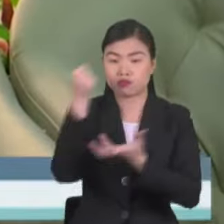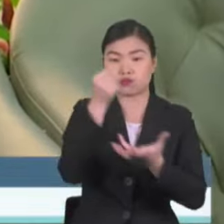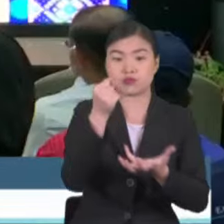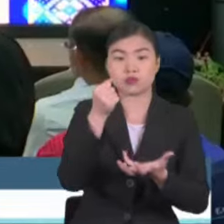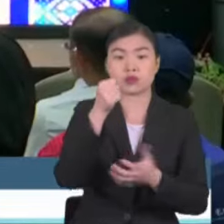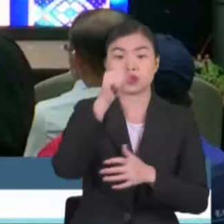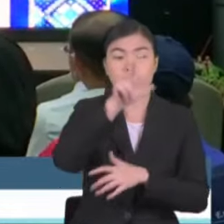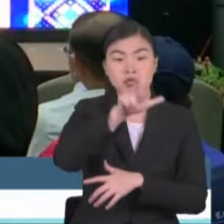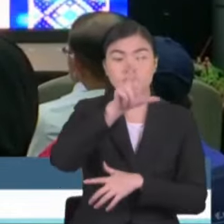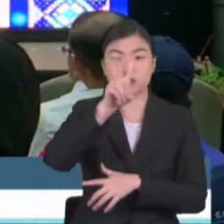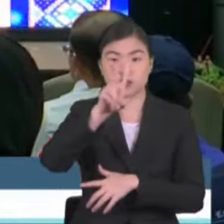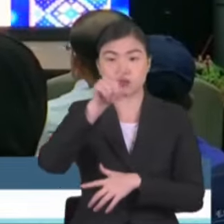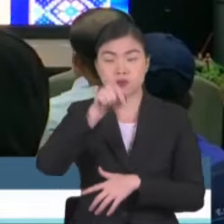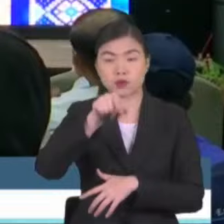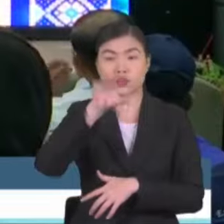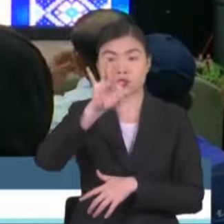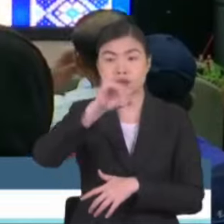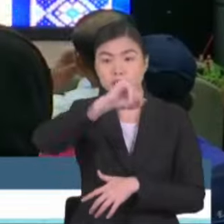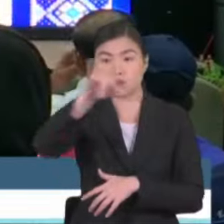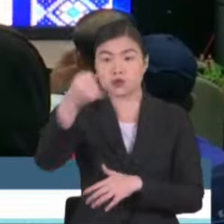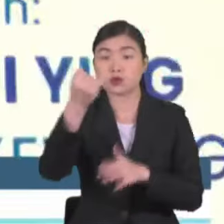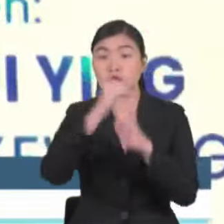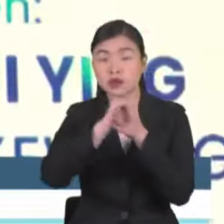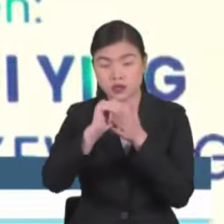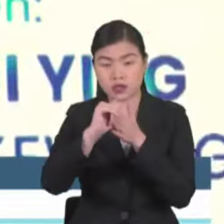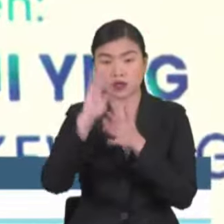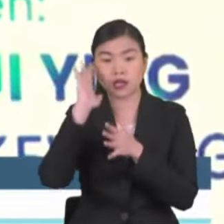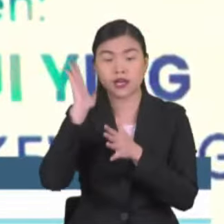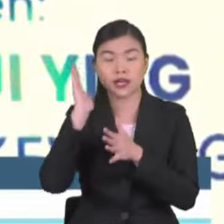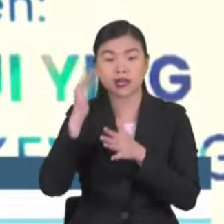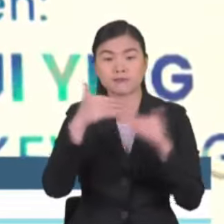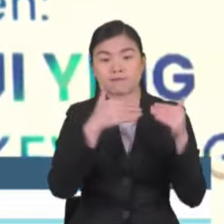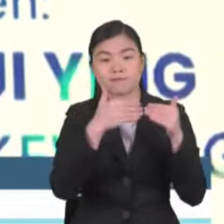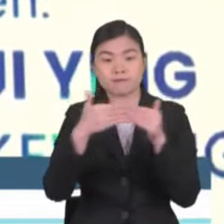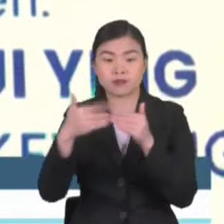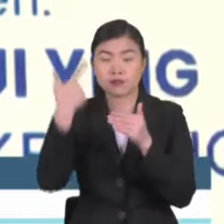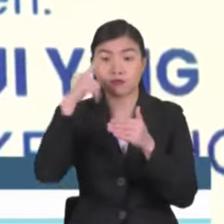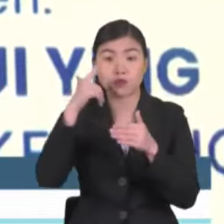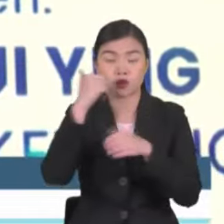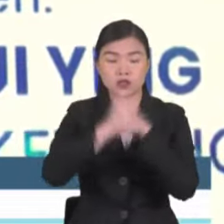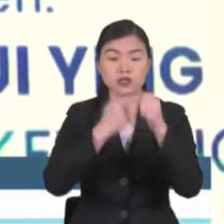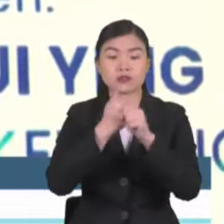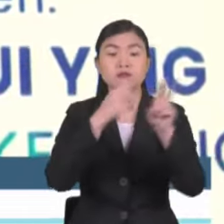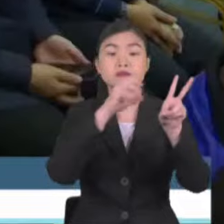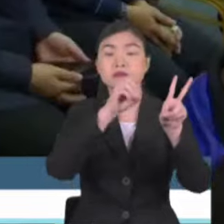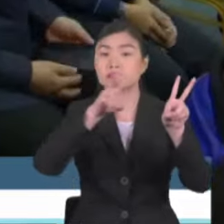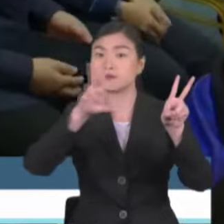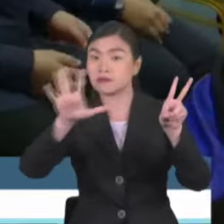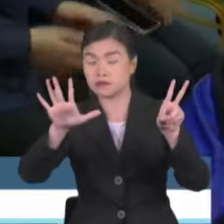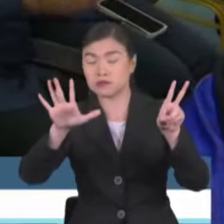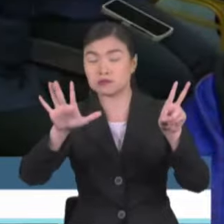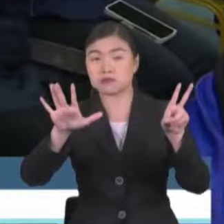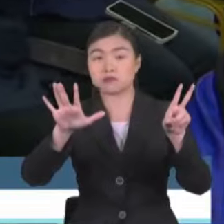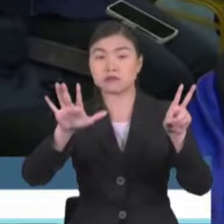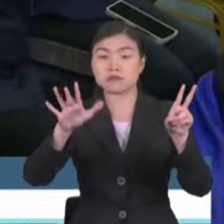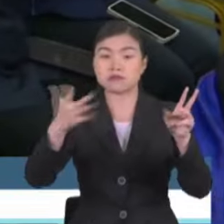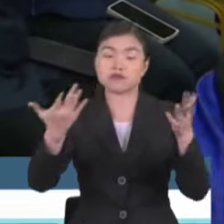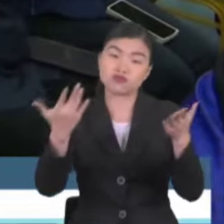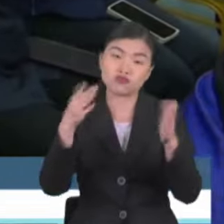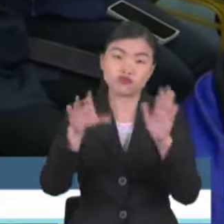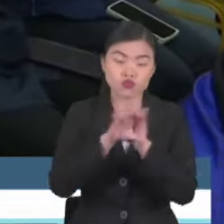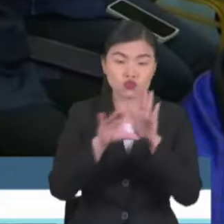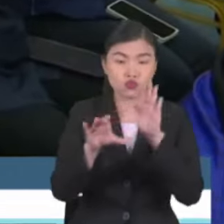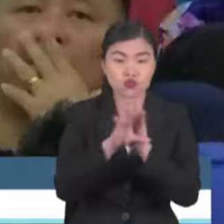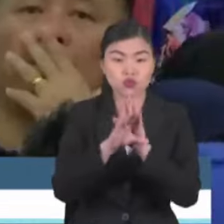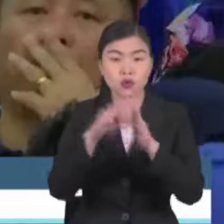sebanyak 32.9 juta akan diteruskan untuk tahun 2025. Antara projek adalah menaik